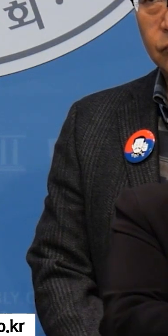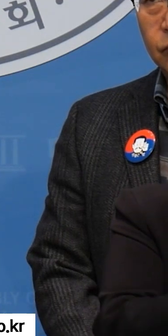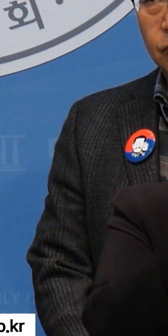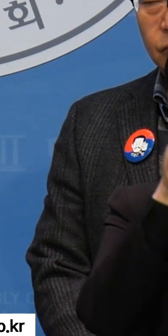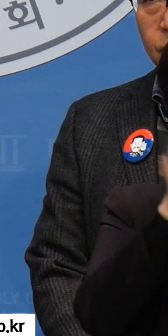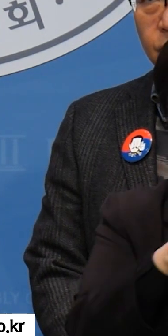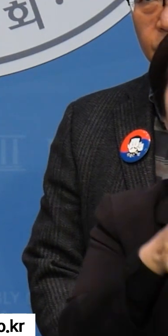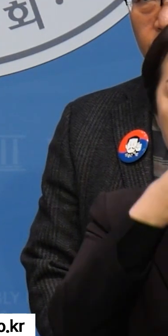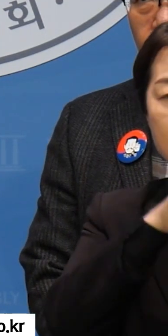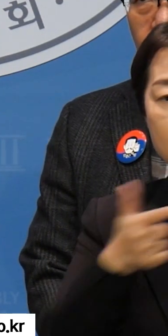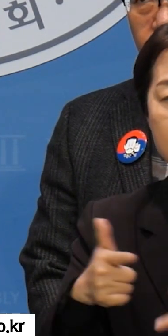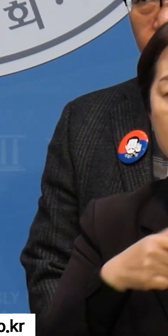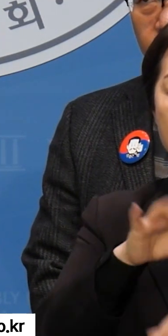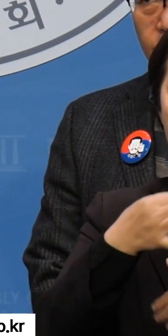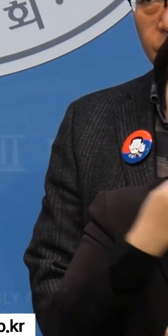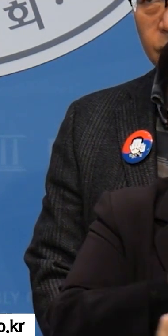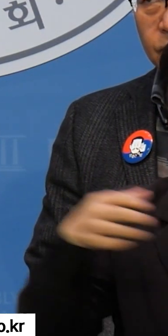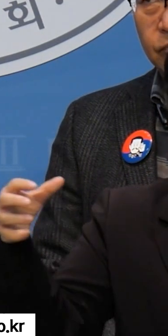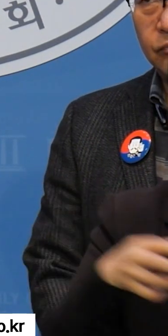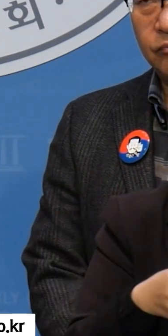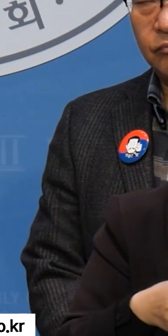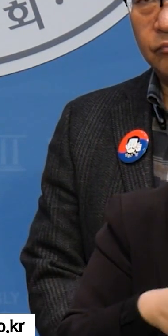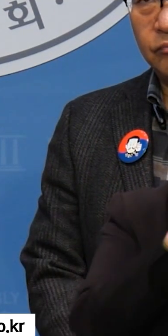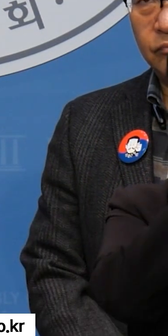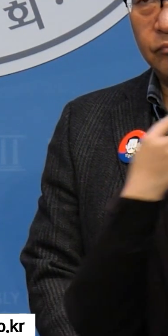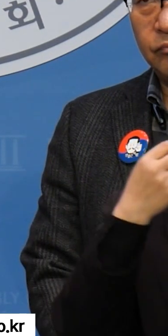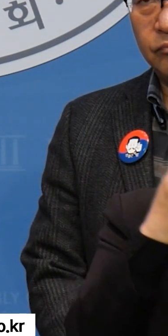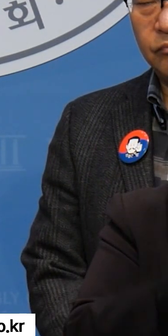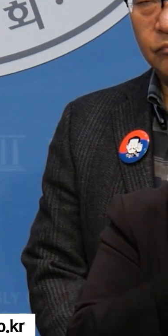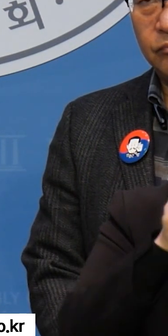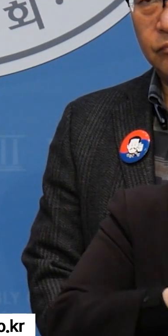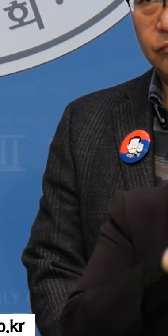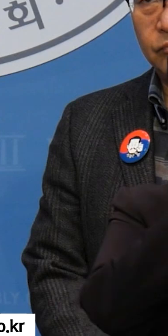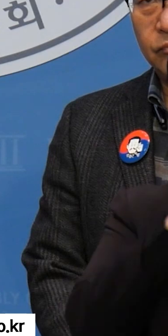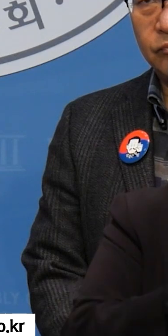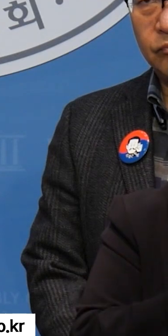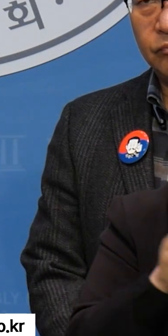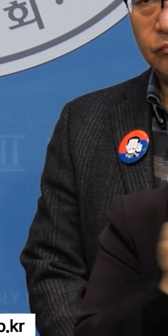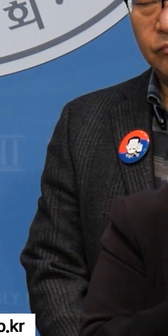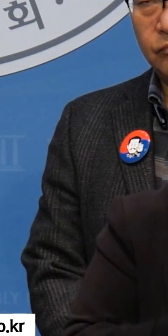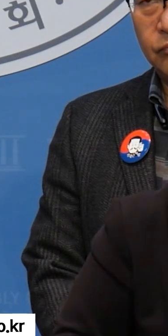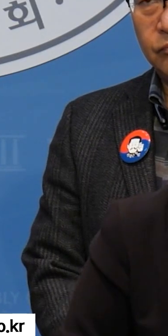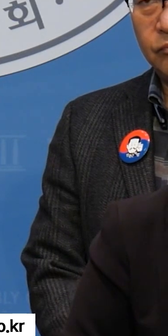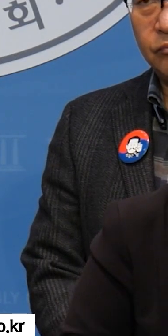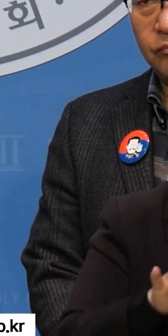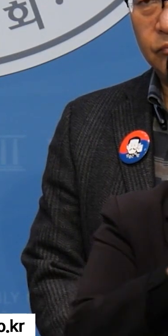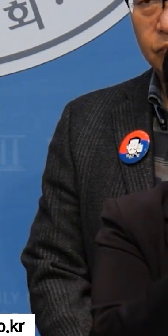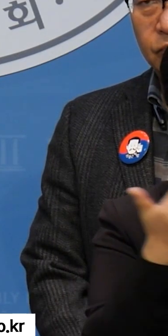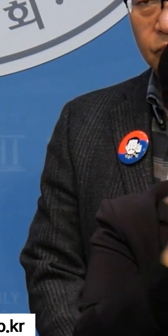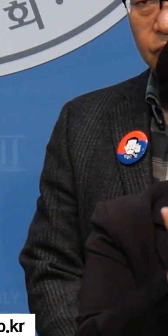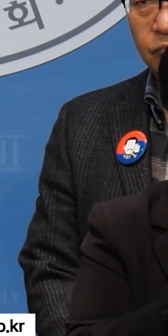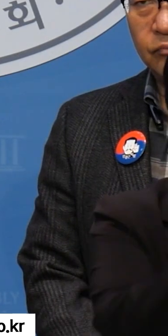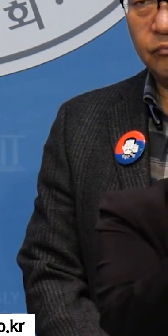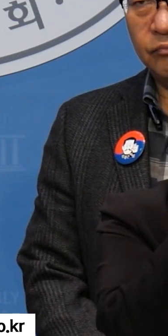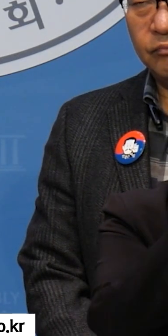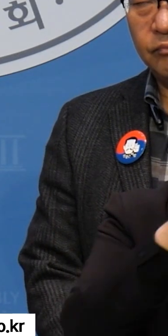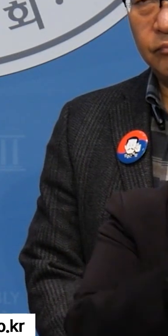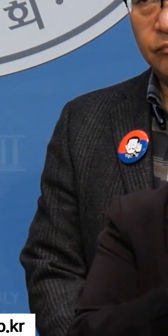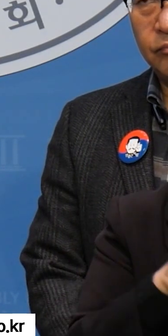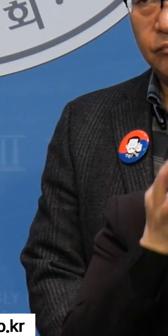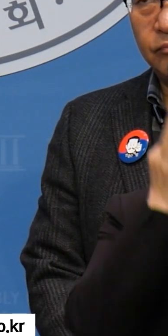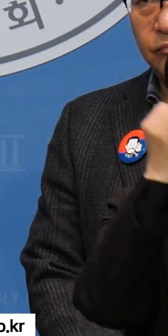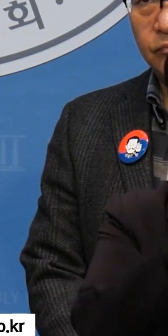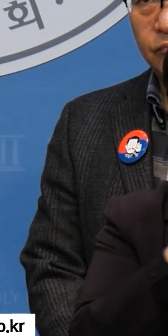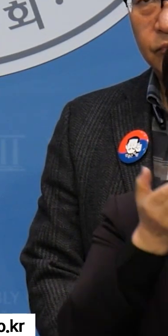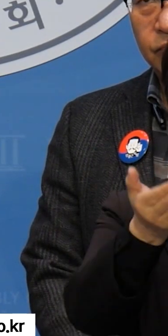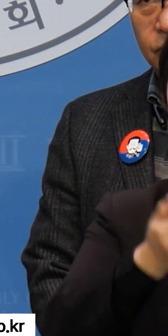그리고 인건비를 지원할 수 있도록 근거를 마련했습니다. 이번 임기 중에 국회 본회의를 통과할 수 있도록 최선을